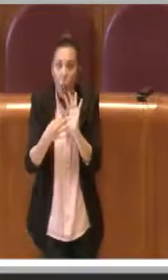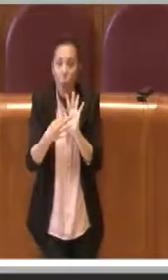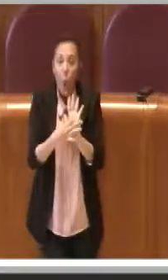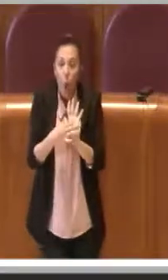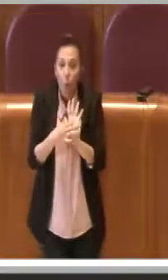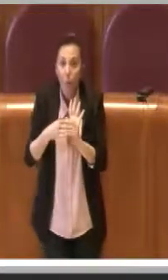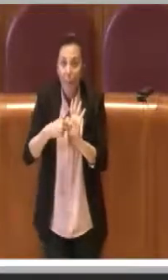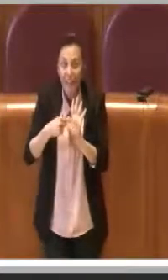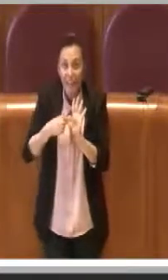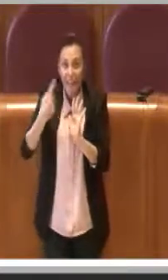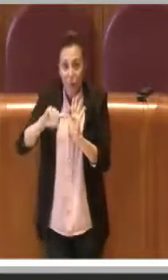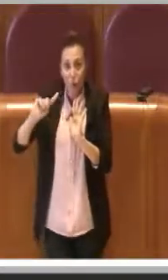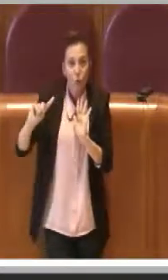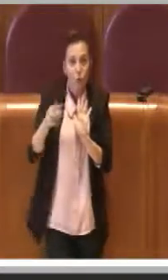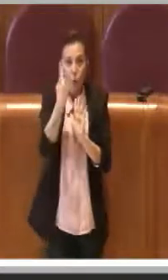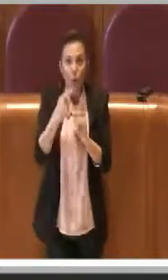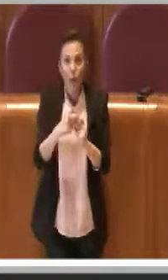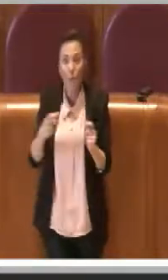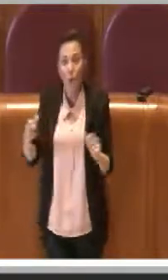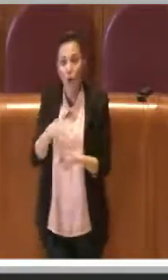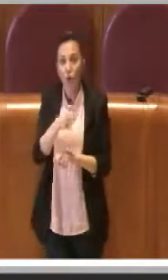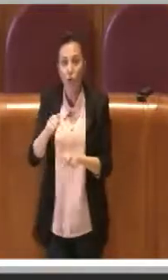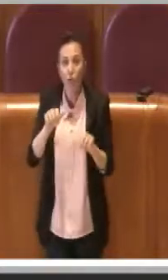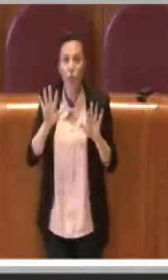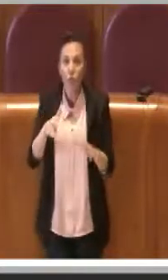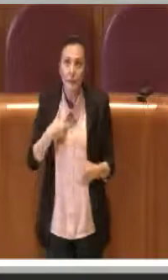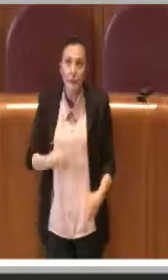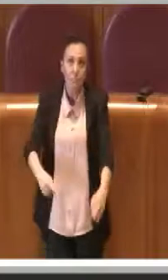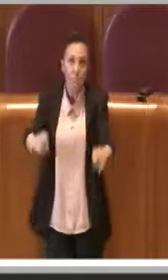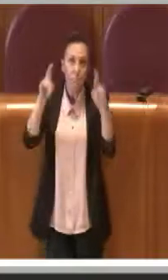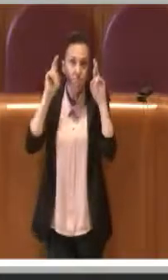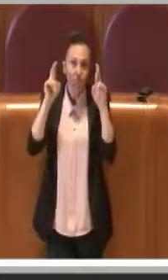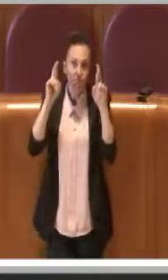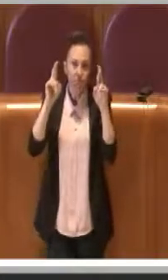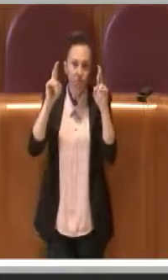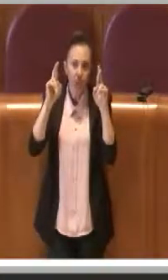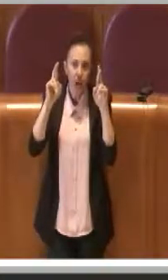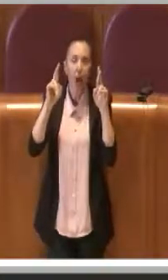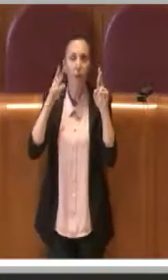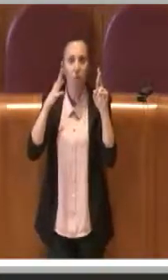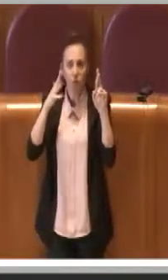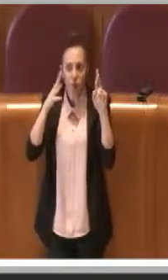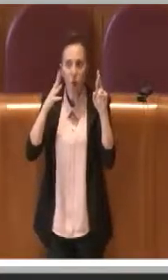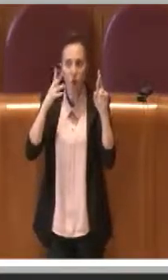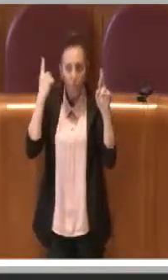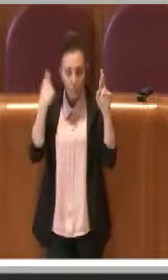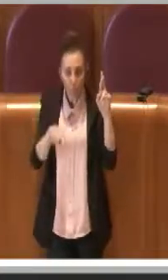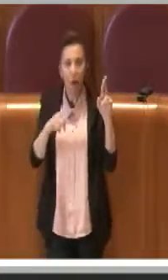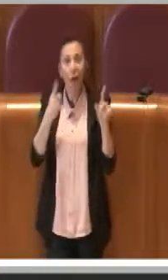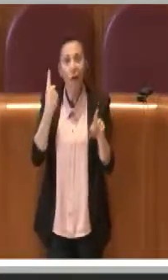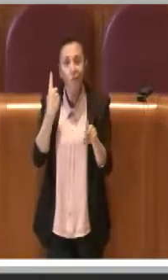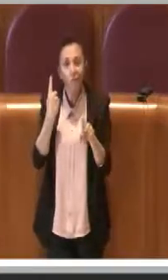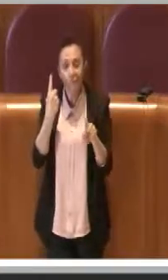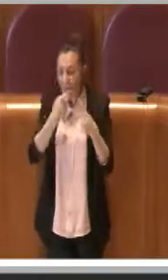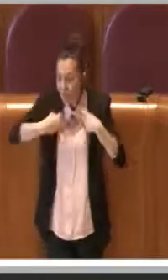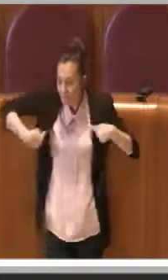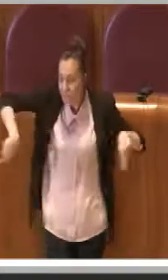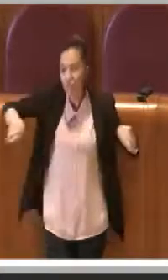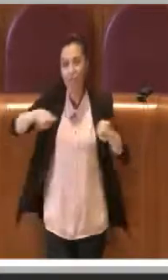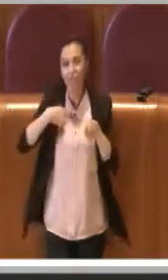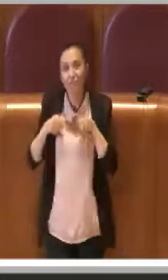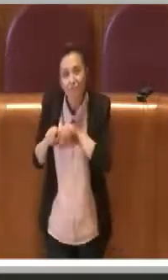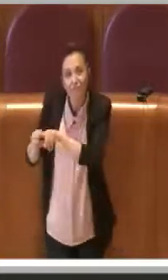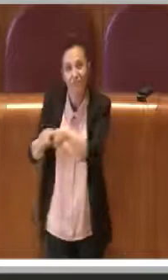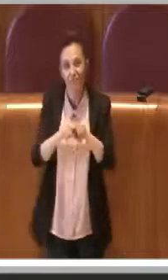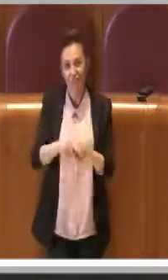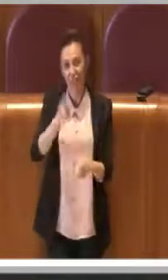sul superbonus 110 e speriamo che, anzi dovremmo fare fronte comune, no? Visto chi